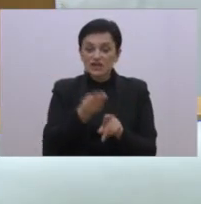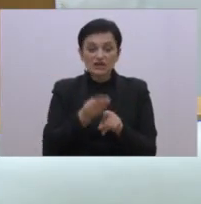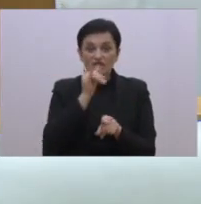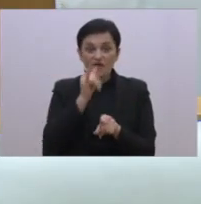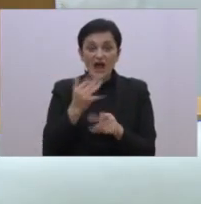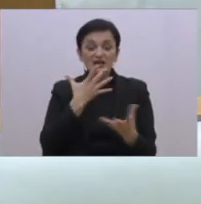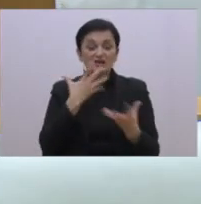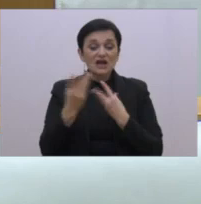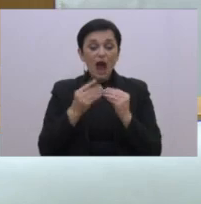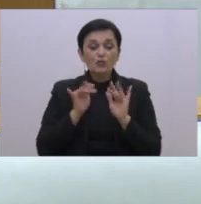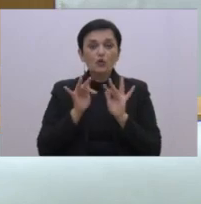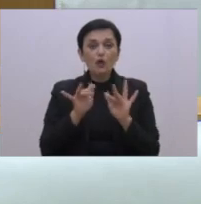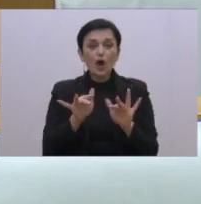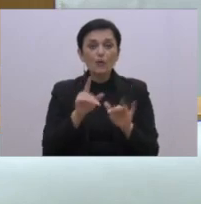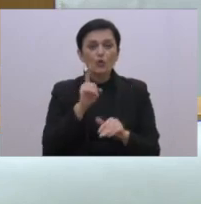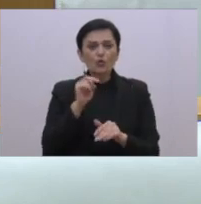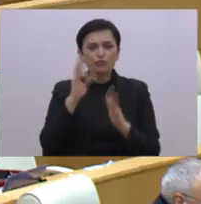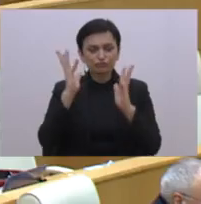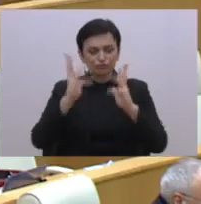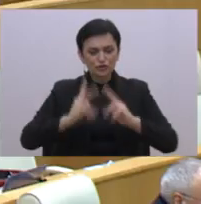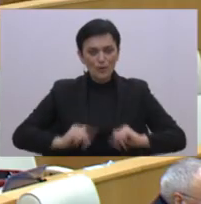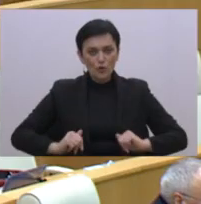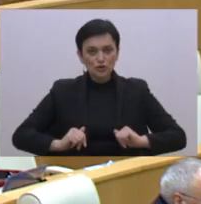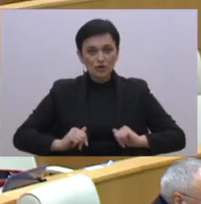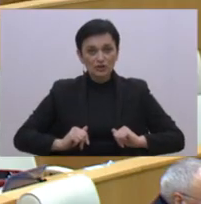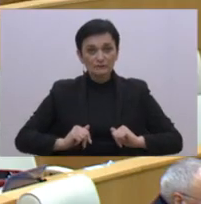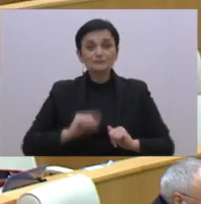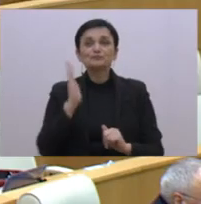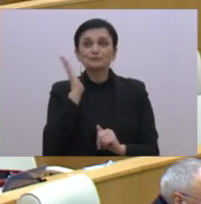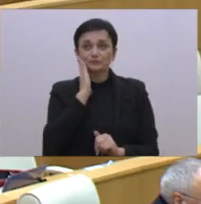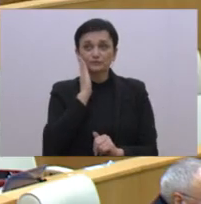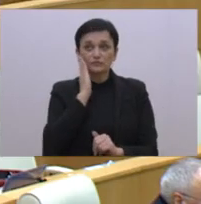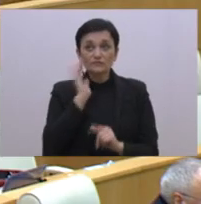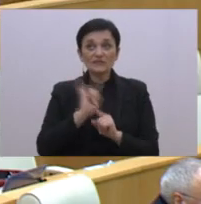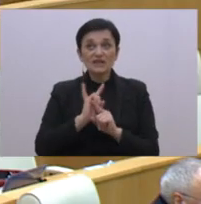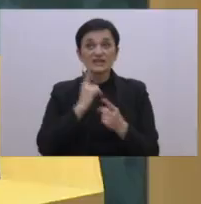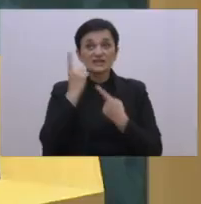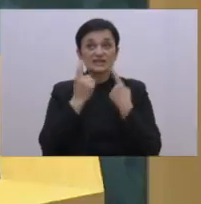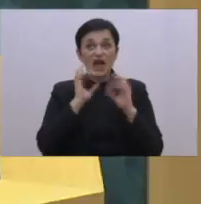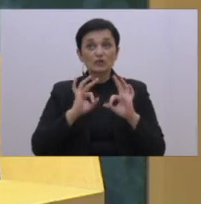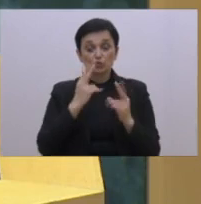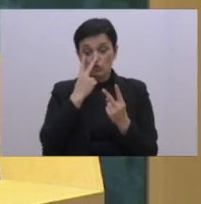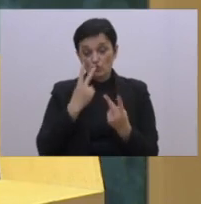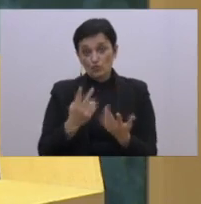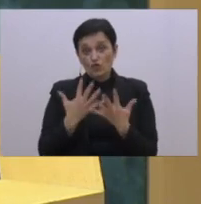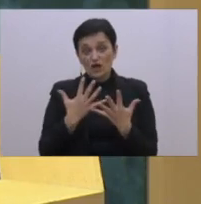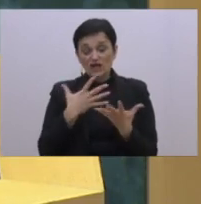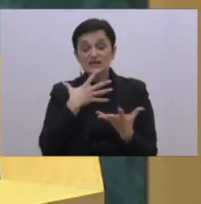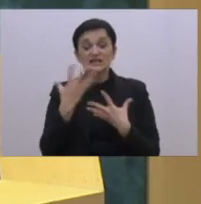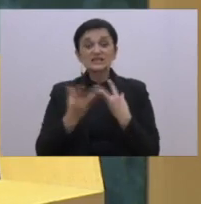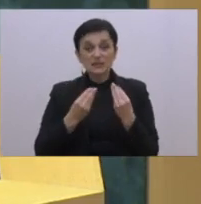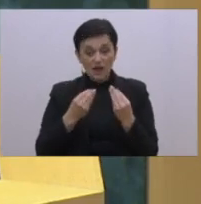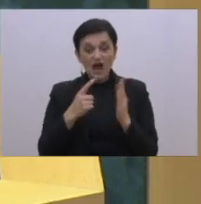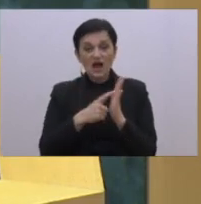ყალბი კამპანია ხუხულასავით ჩამოიშალა. მართალია, დეზინფორმაცია გამოაშკარავდა და სიყალბეც